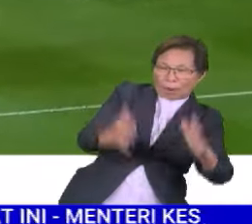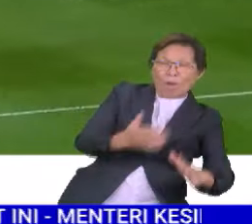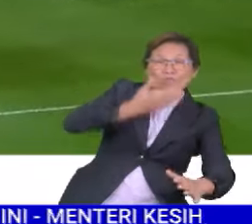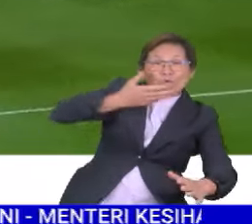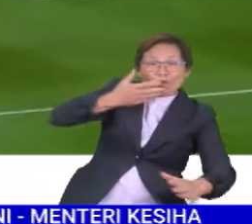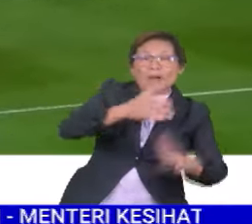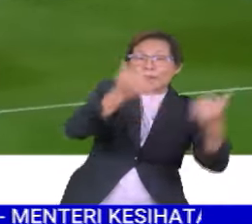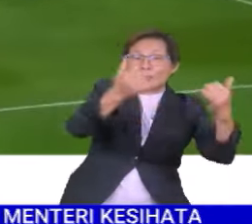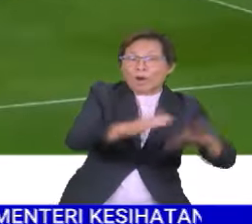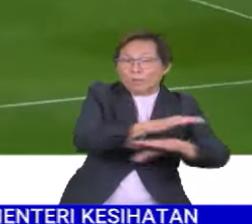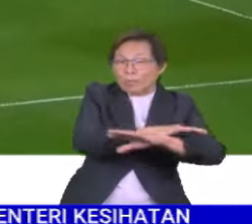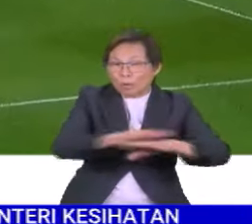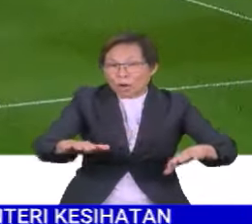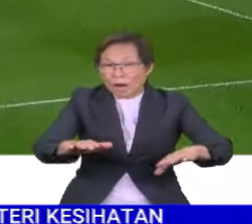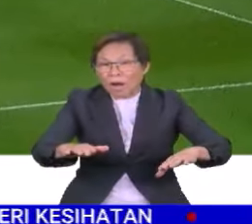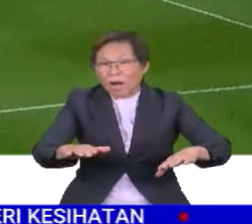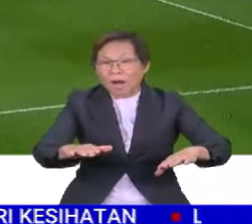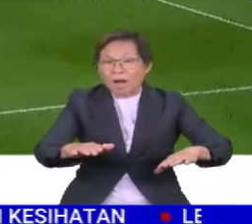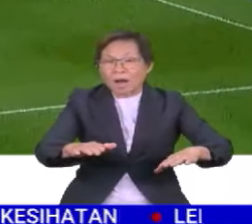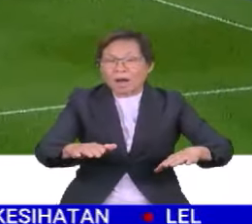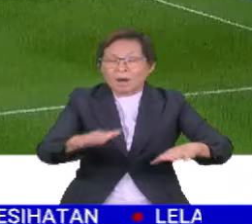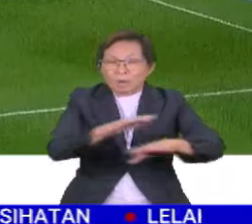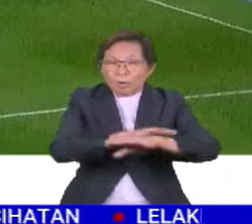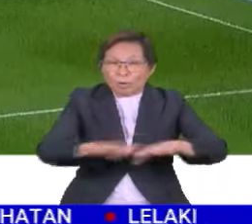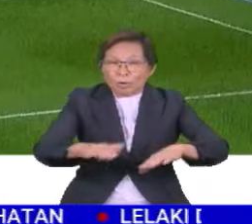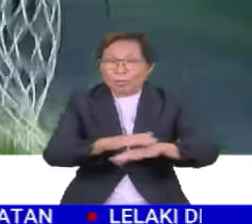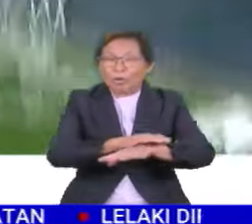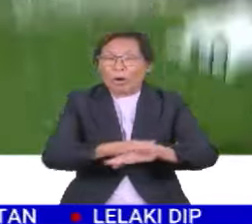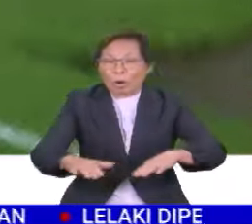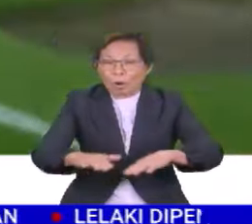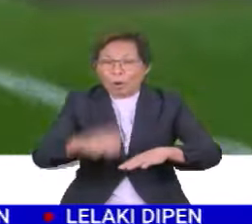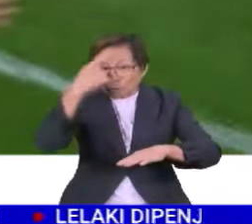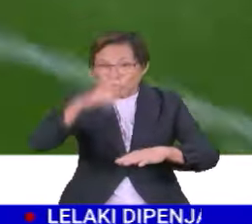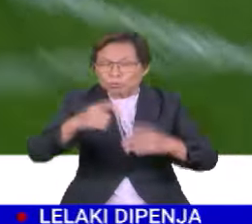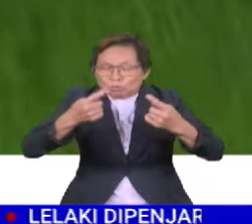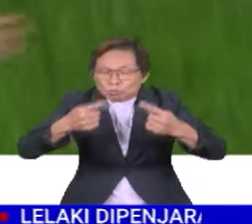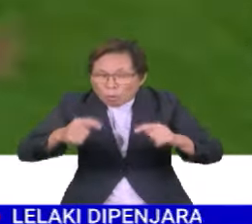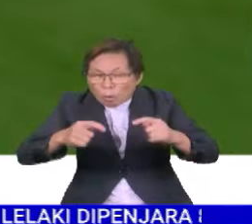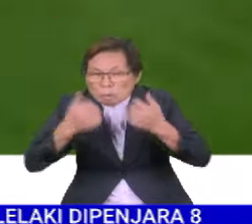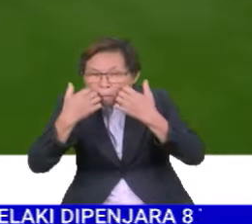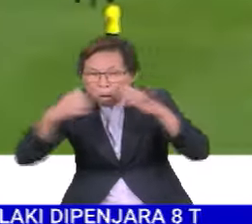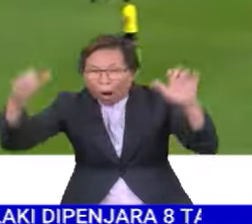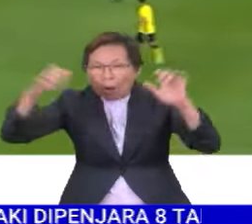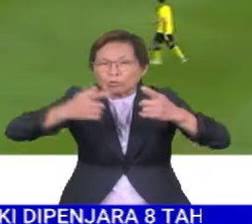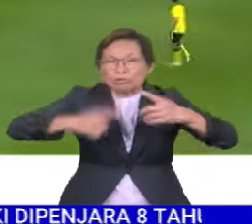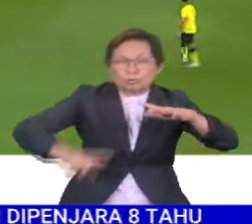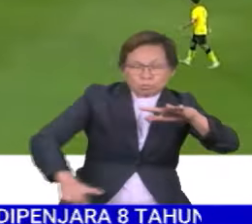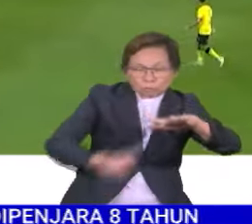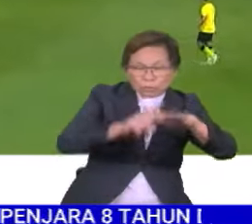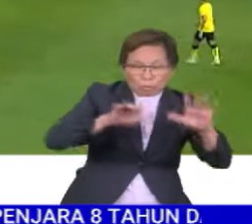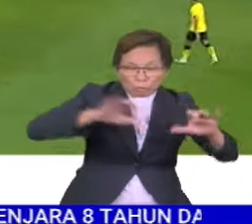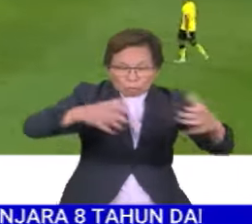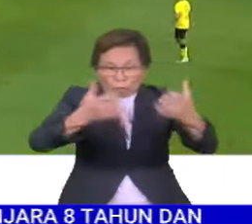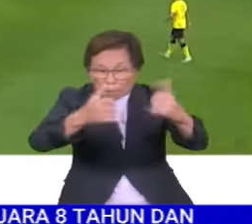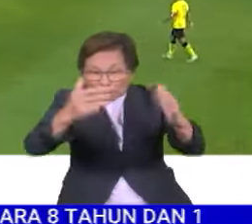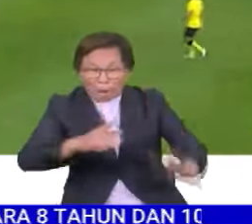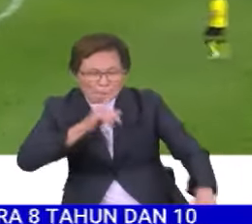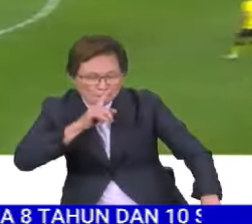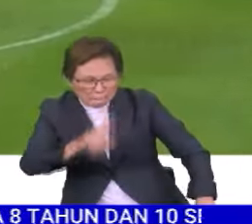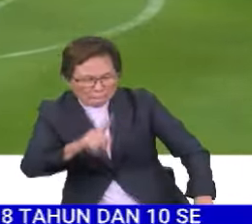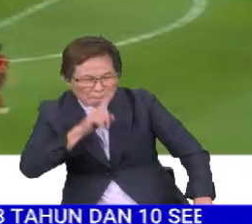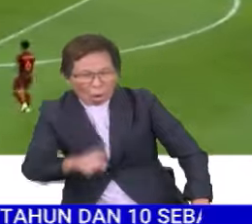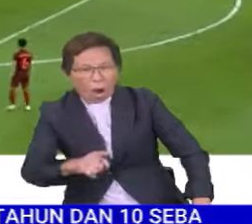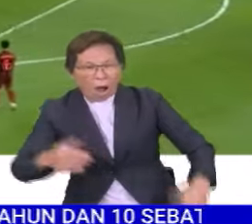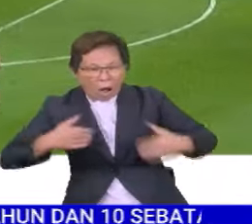serta pemain bukan ternama untuk menguji kemampuan. Proses ini penting dalam usaha untuk mewujudkan satu kumpulan pemain yang